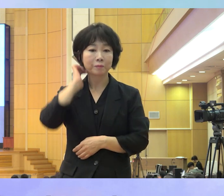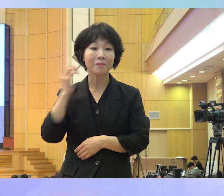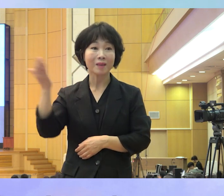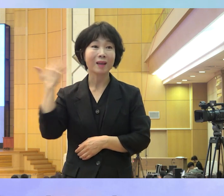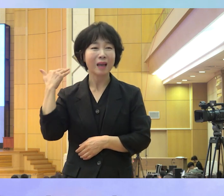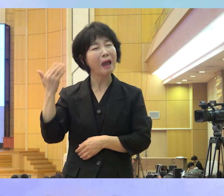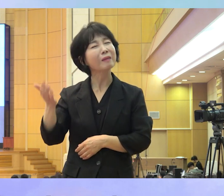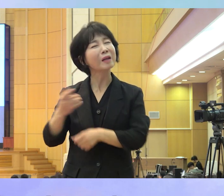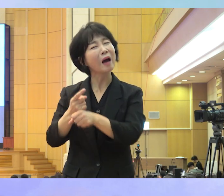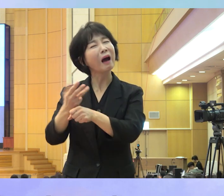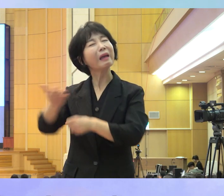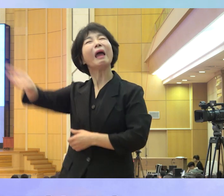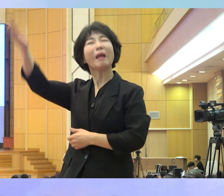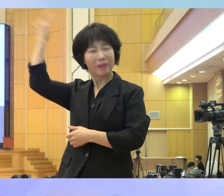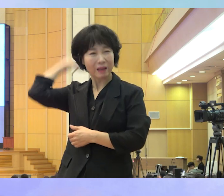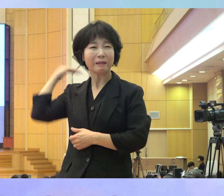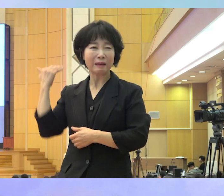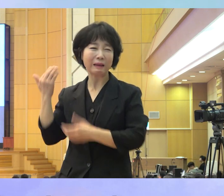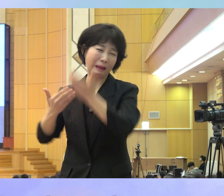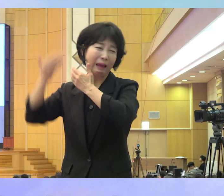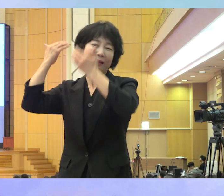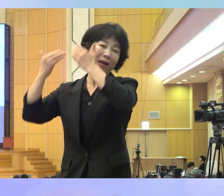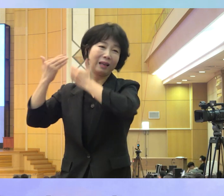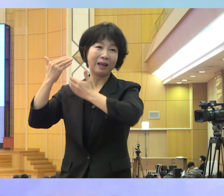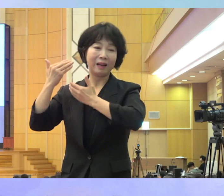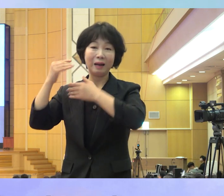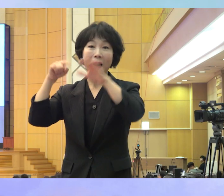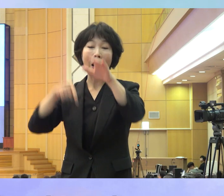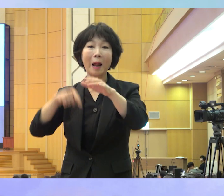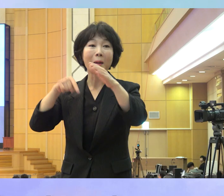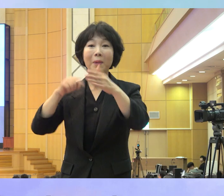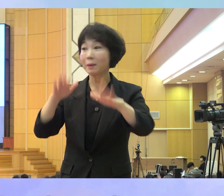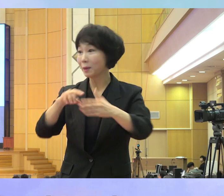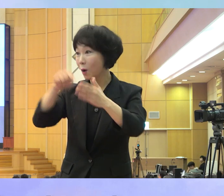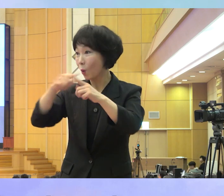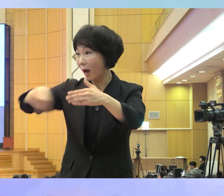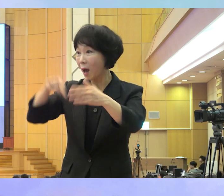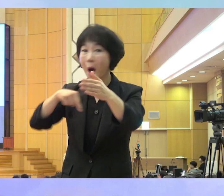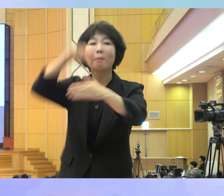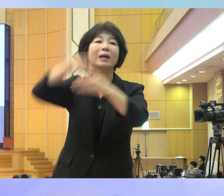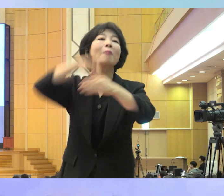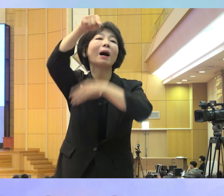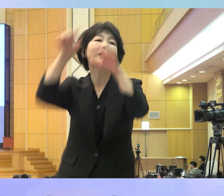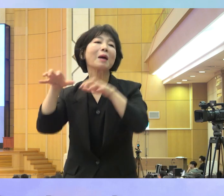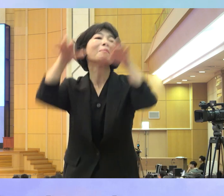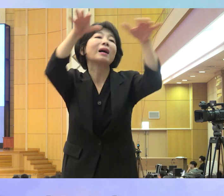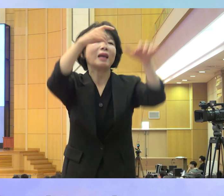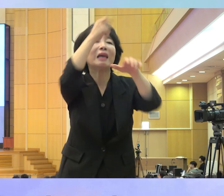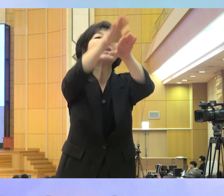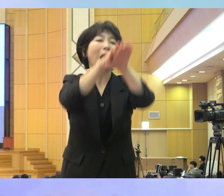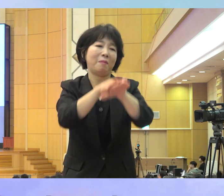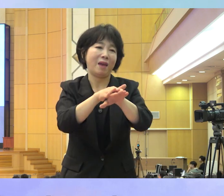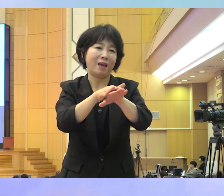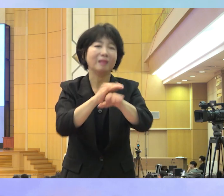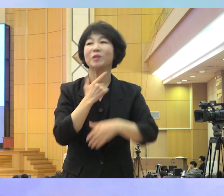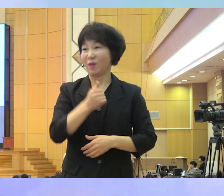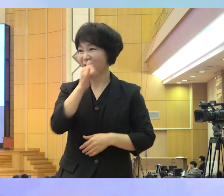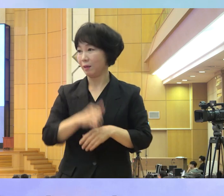야외 예배 간 적이 있는데, 보통 야외 예배 가서 이제 예배 드리고 그리고 좀 이게